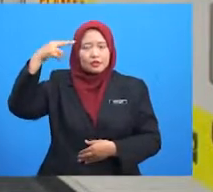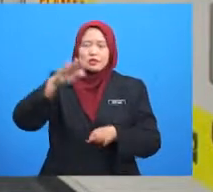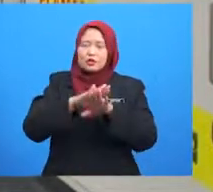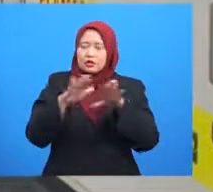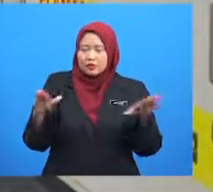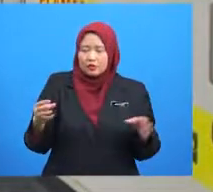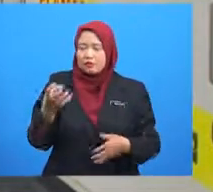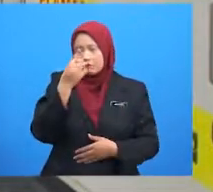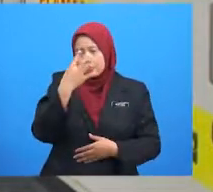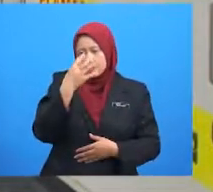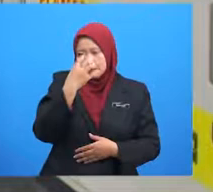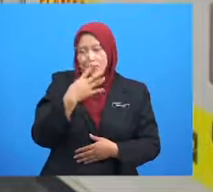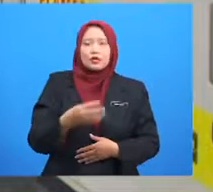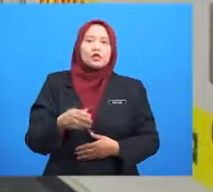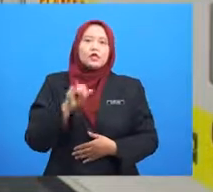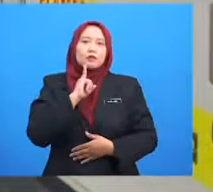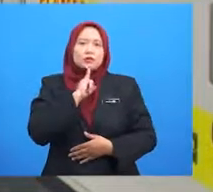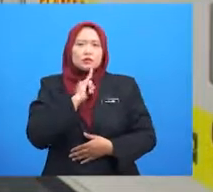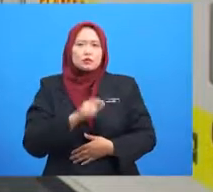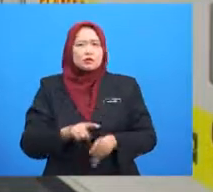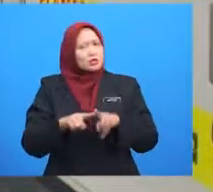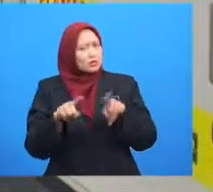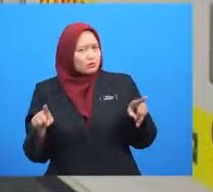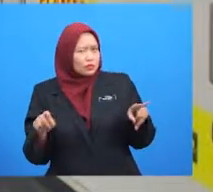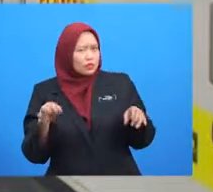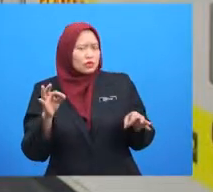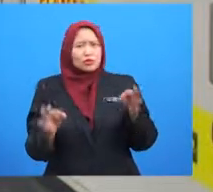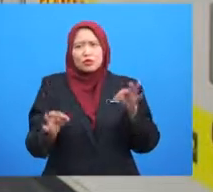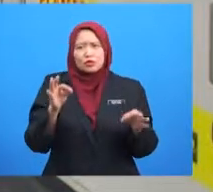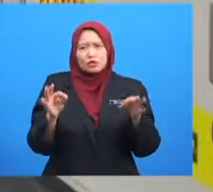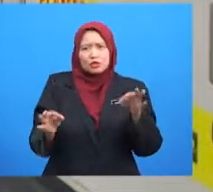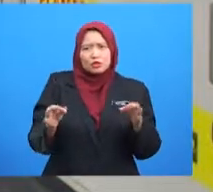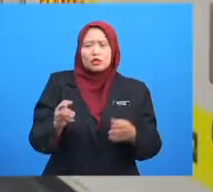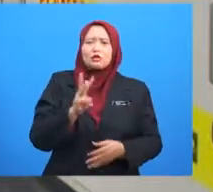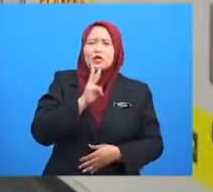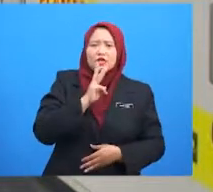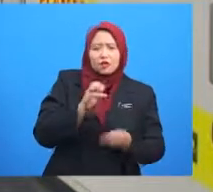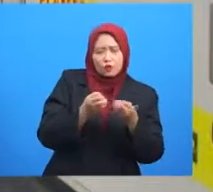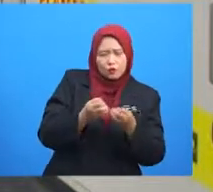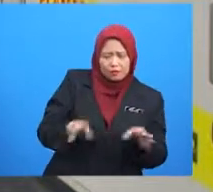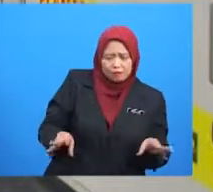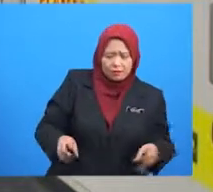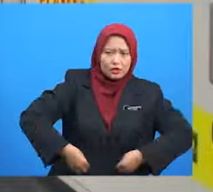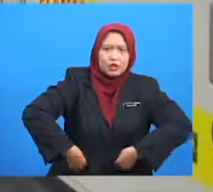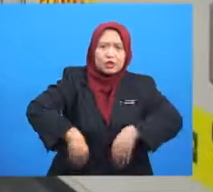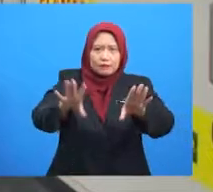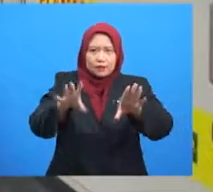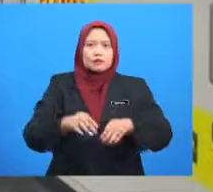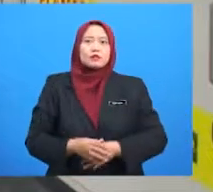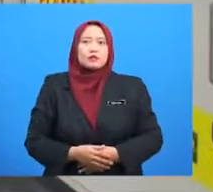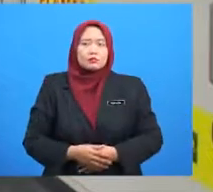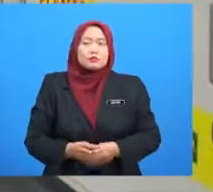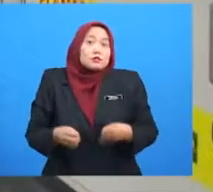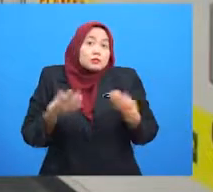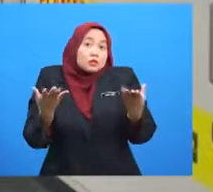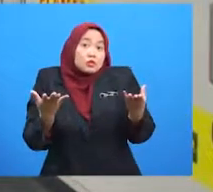Tapi kalau air tadi tertumpah di atas karpet ibunya, bagaimana? Karpet itu ialah